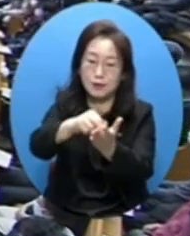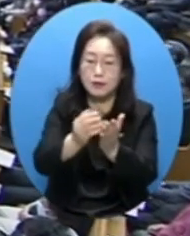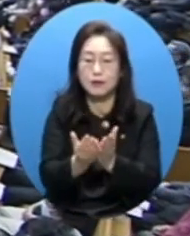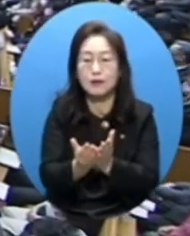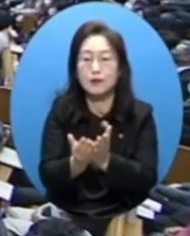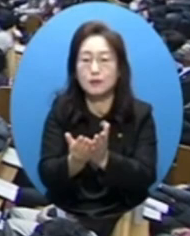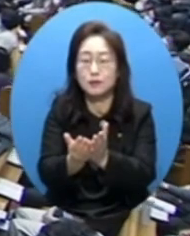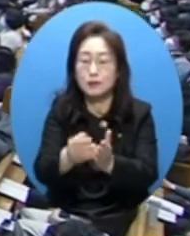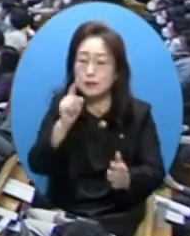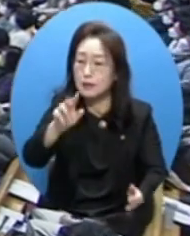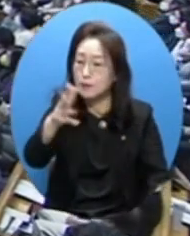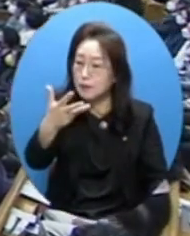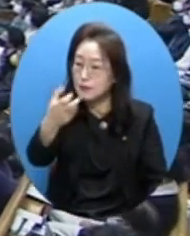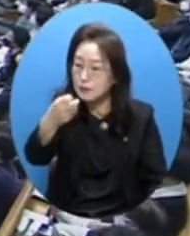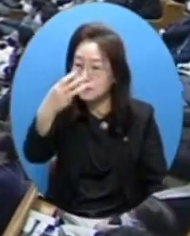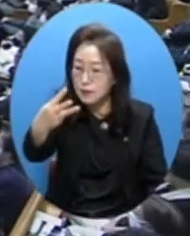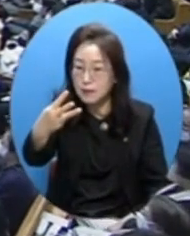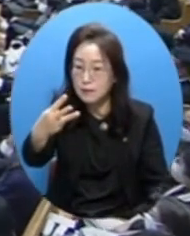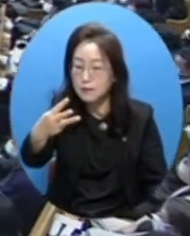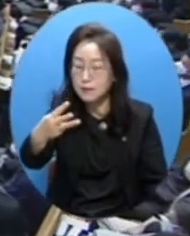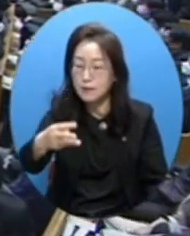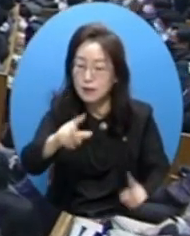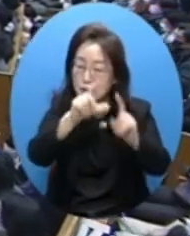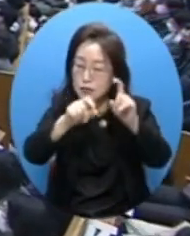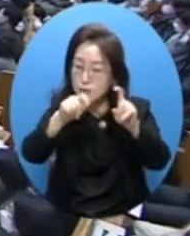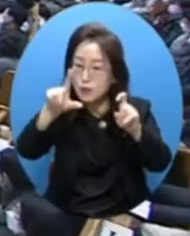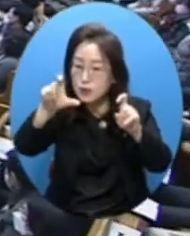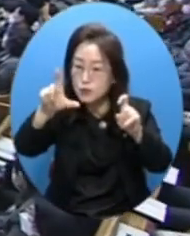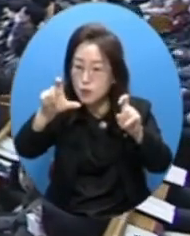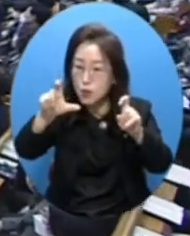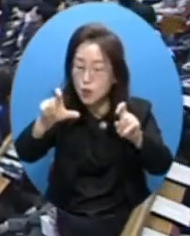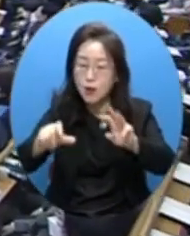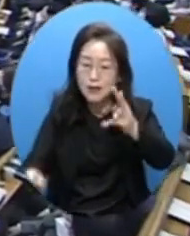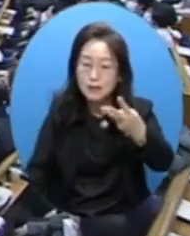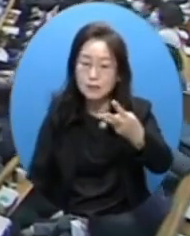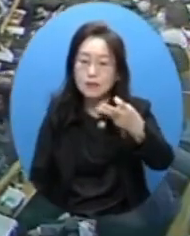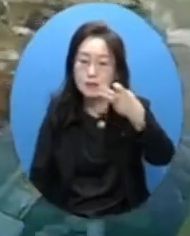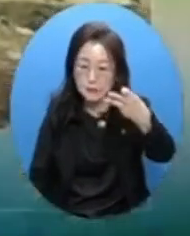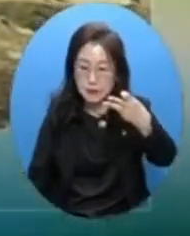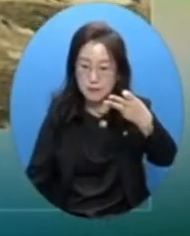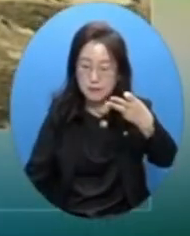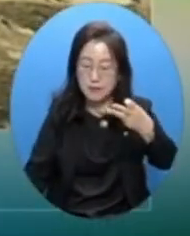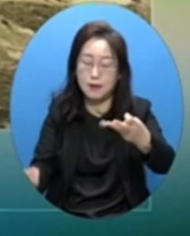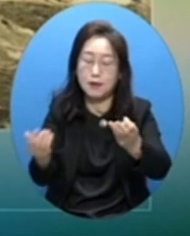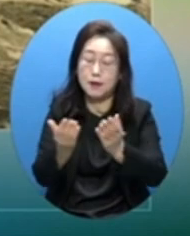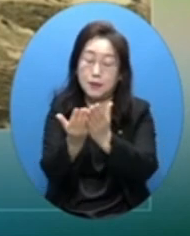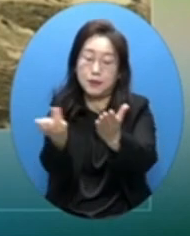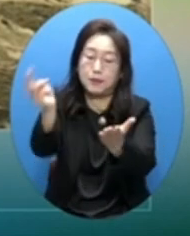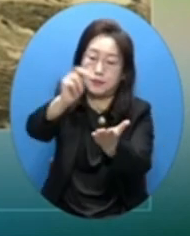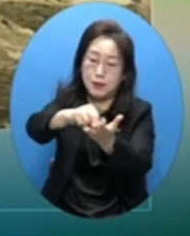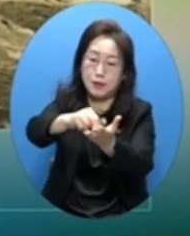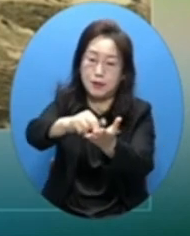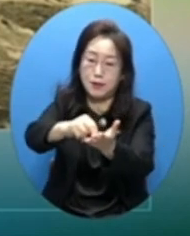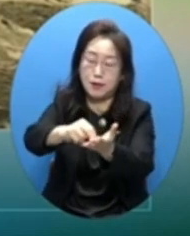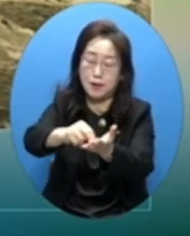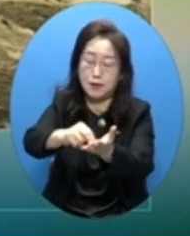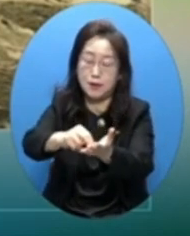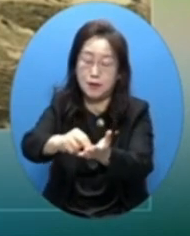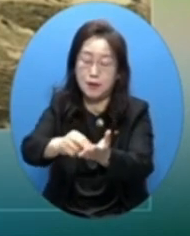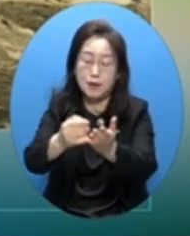배인데 1873년 11월 15일 313명을 태우고 뉴욕항을 떠나 대생을 가던